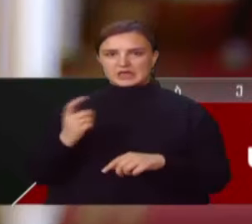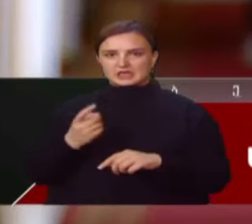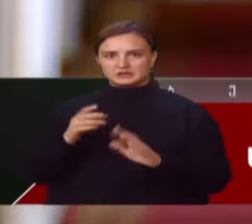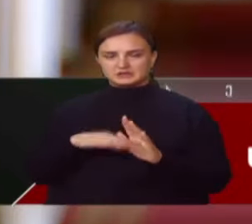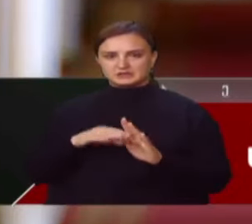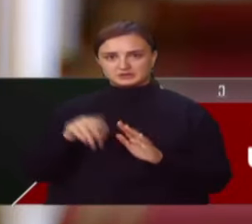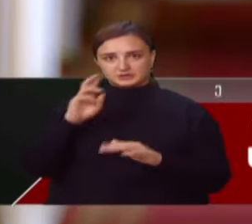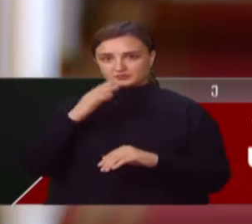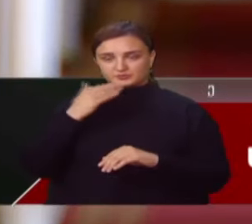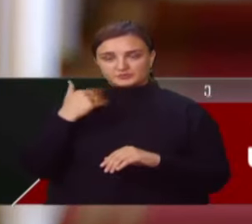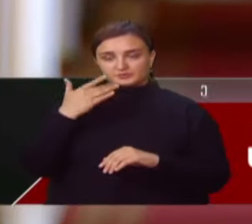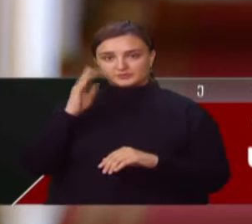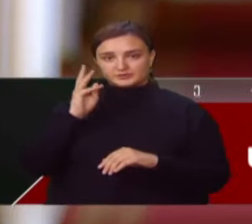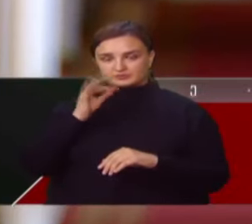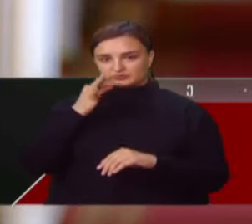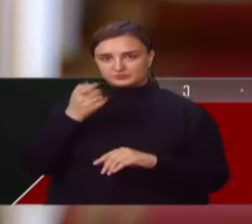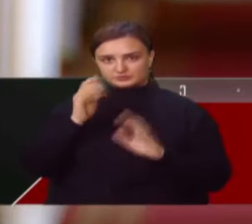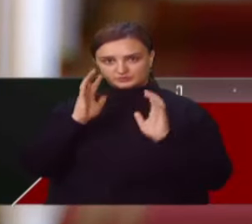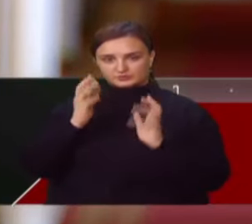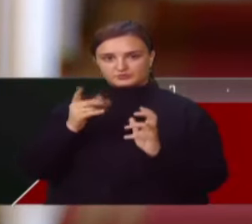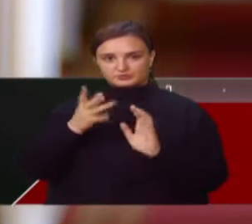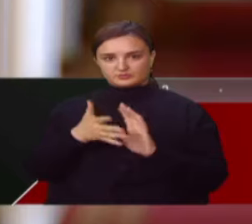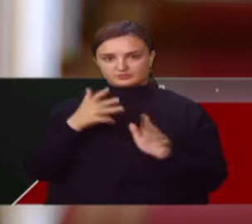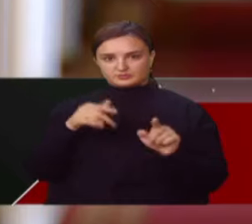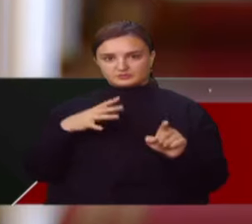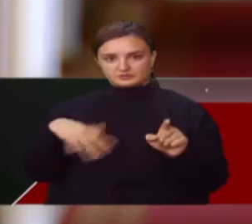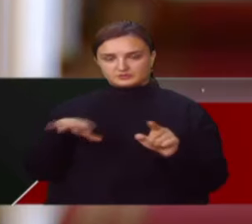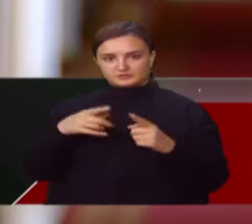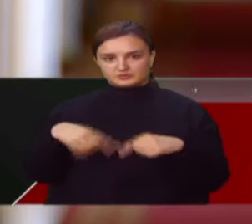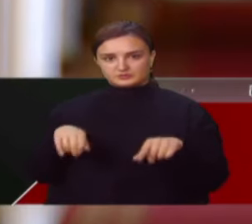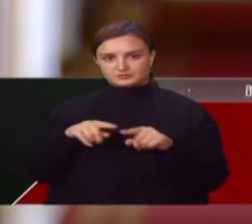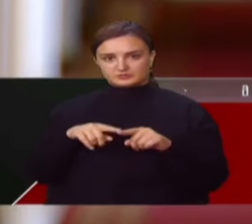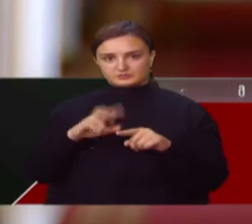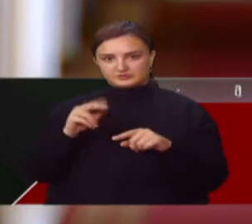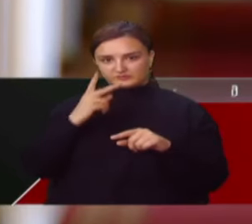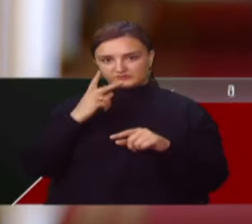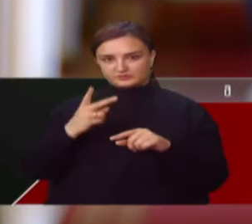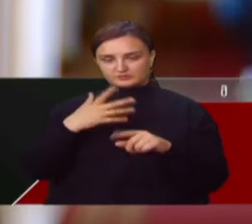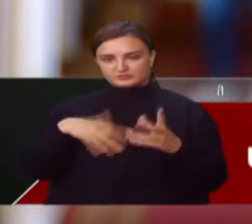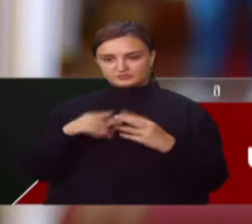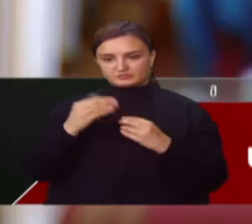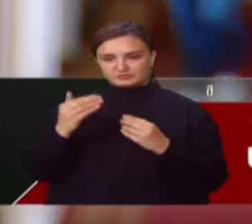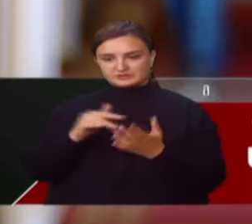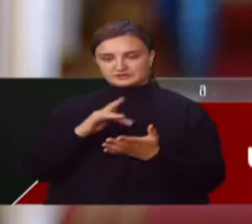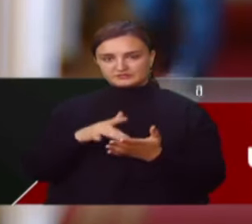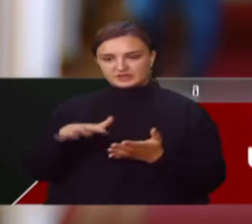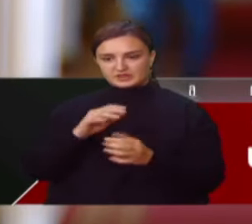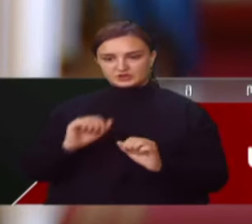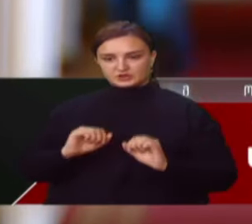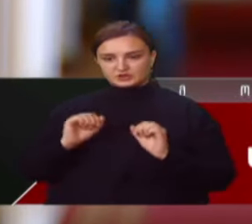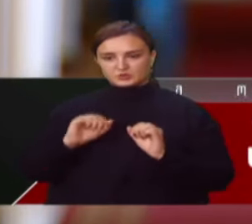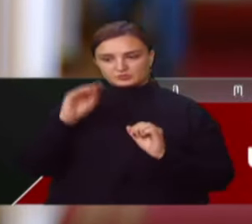მივმართავ ამერიკის ელჩს, რომ ცოტა სერიოზულად აღიქვას საქართველოს საზოგადოება და უყურებთ ჩვენ, რომ მისი ქვეყანა ცდილობს